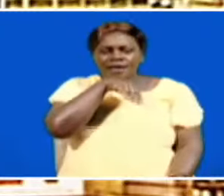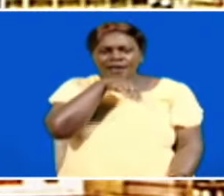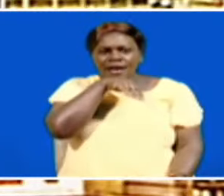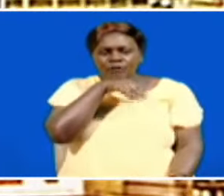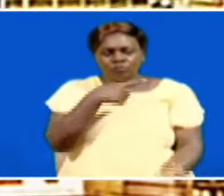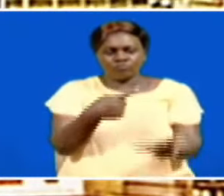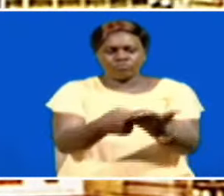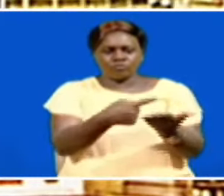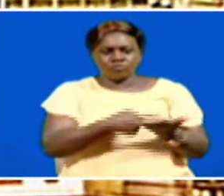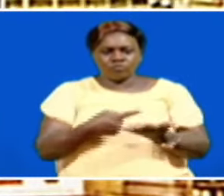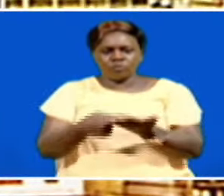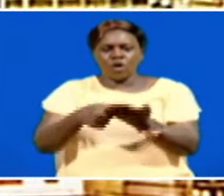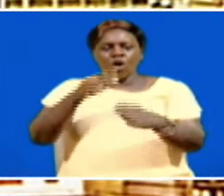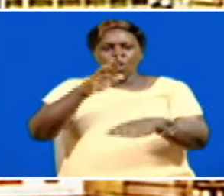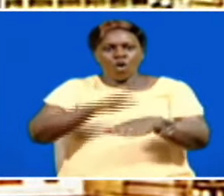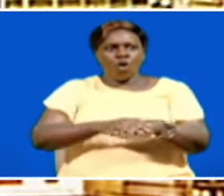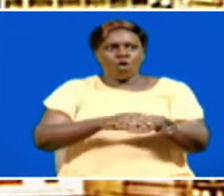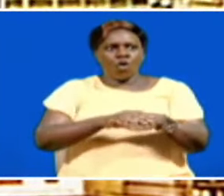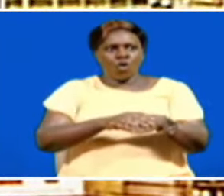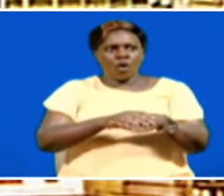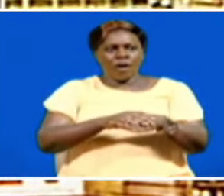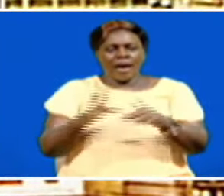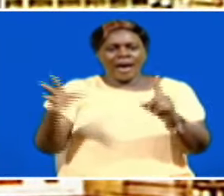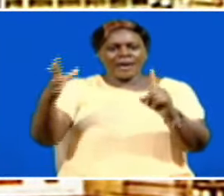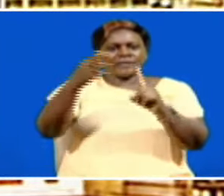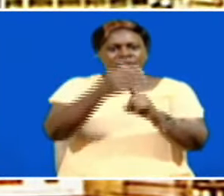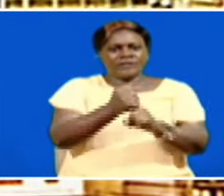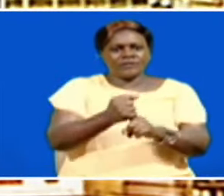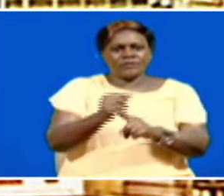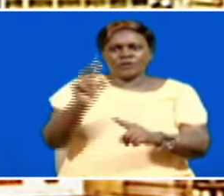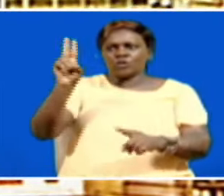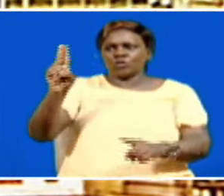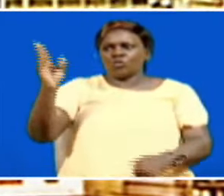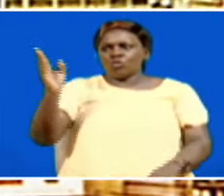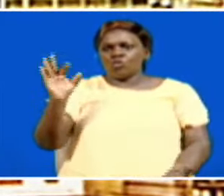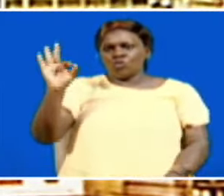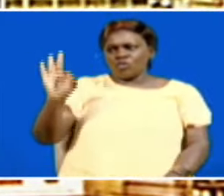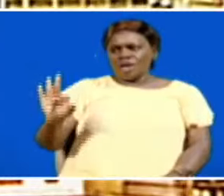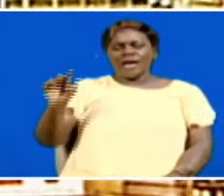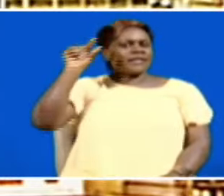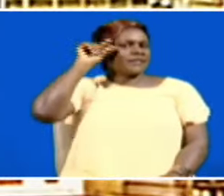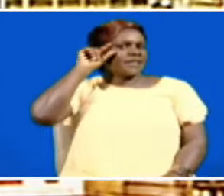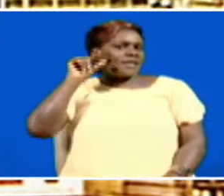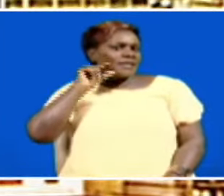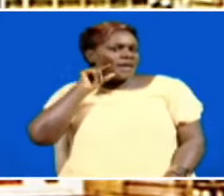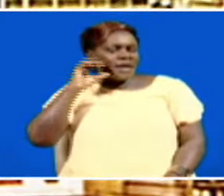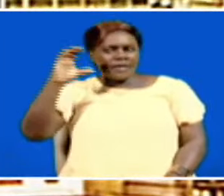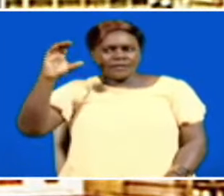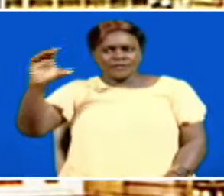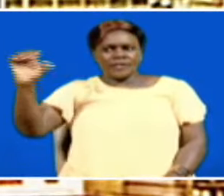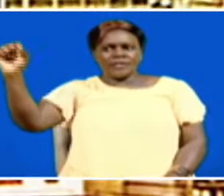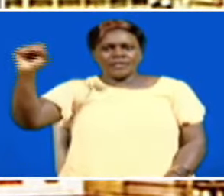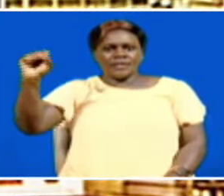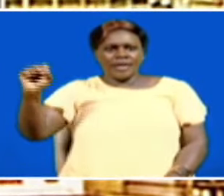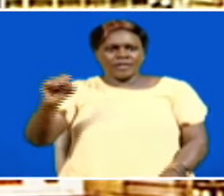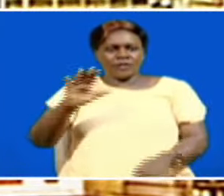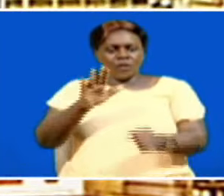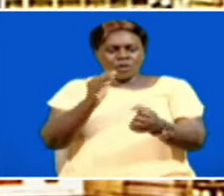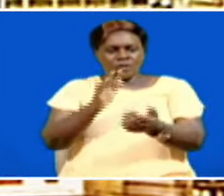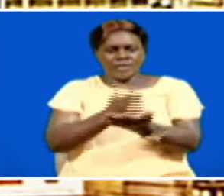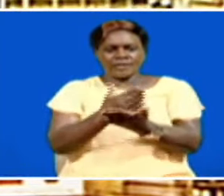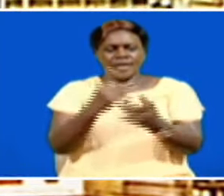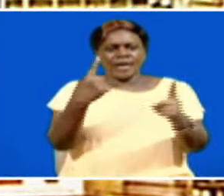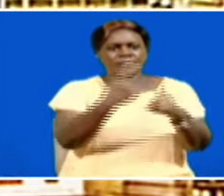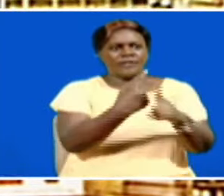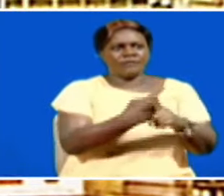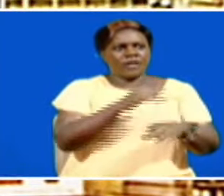ili kujadiliana kuhusiana na kanuni ya kuafikia thuluthi mbili ya jinsia. Waziri huyo ambaye aliandamana na jopo kazi la sekta